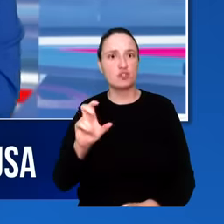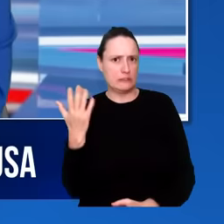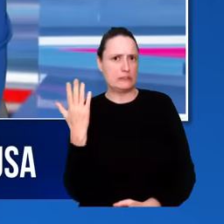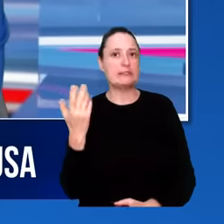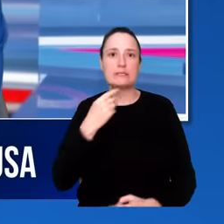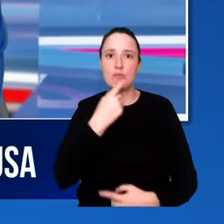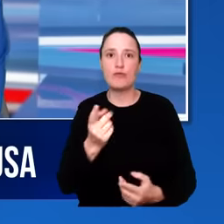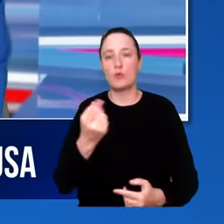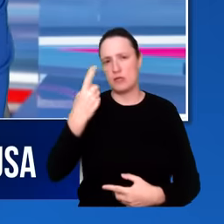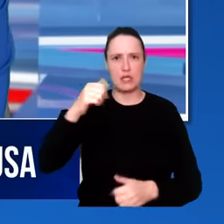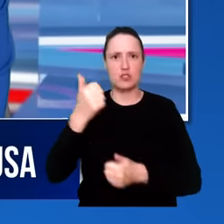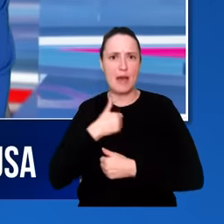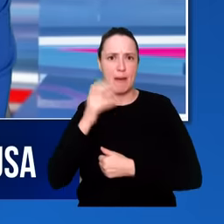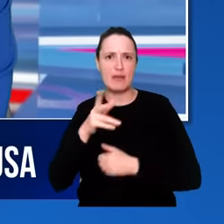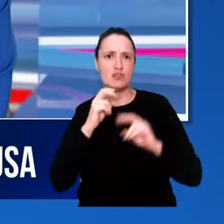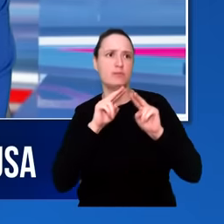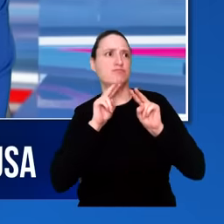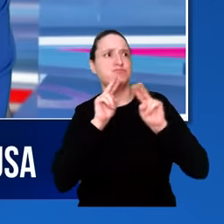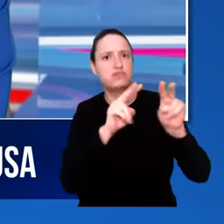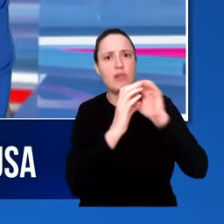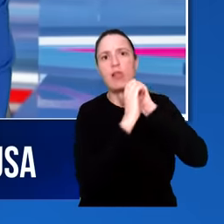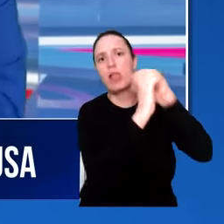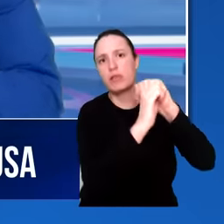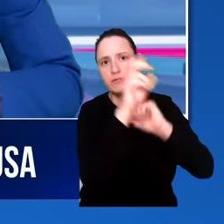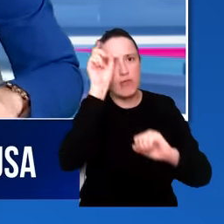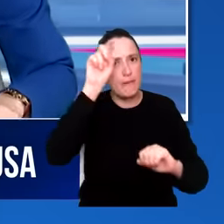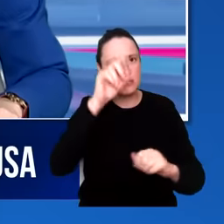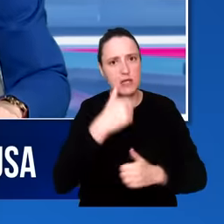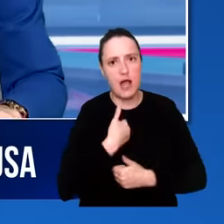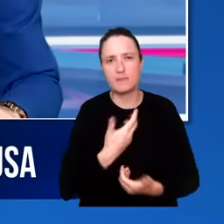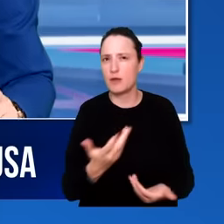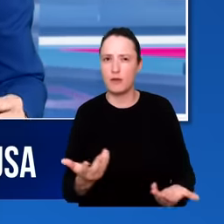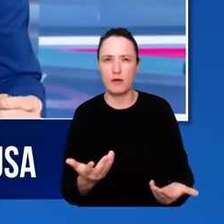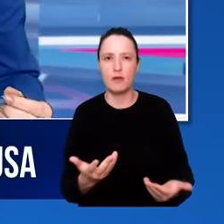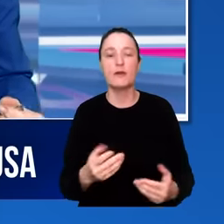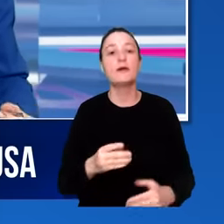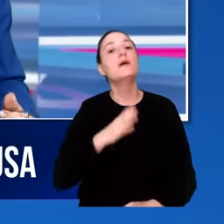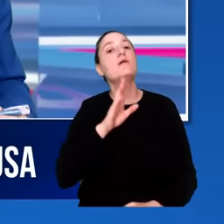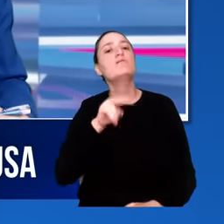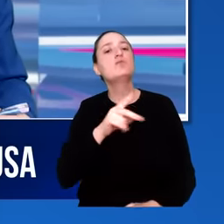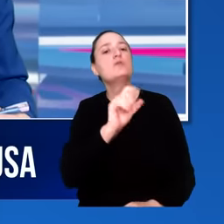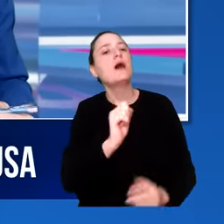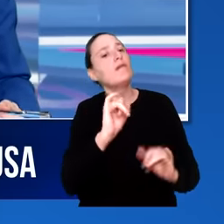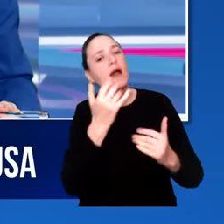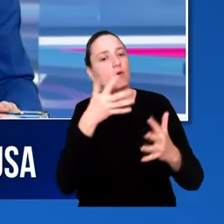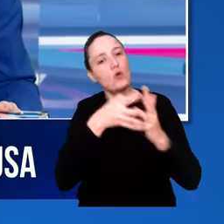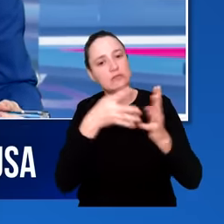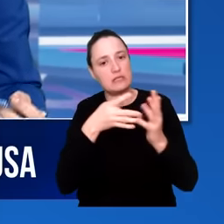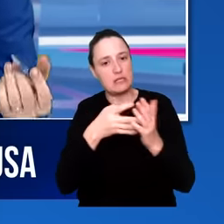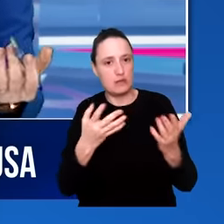nasza armia będzie uzależniona od armii niemieckiej. Pan poseł Waldemar Buda, jak ocenia to?